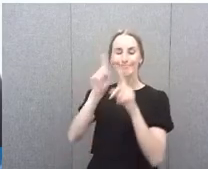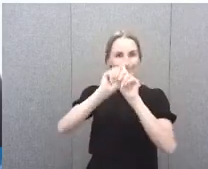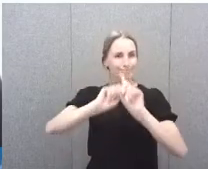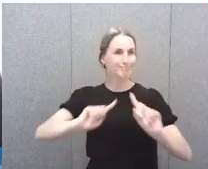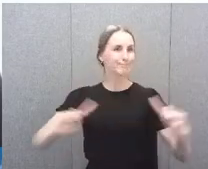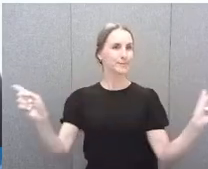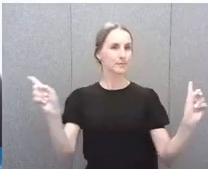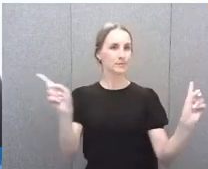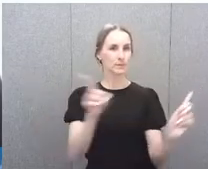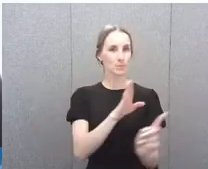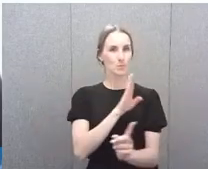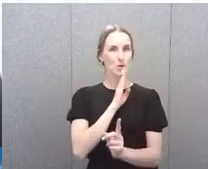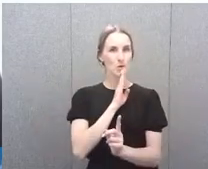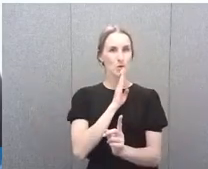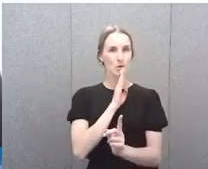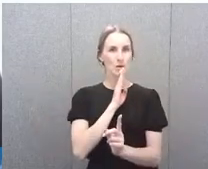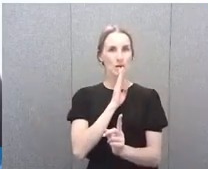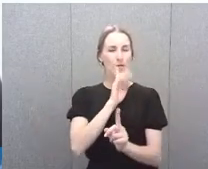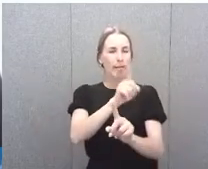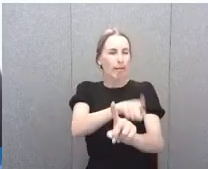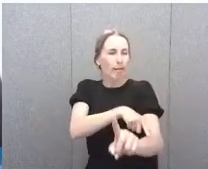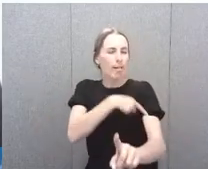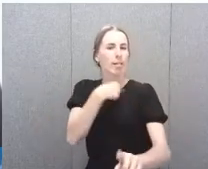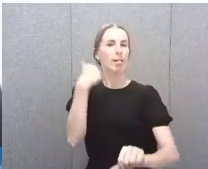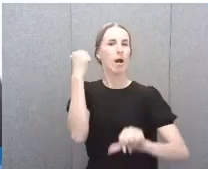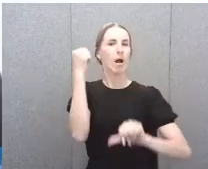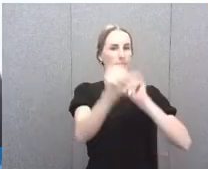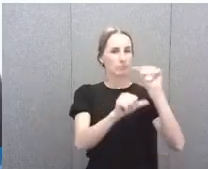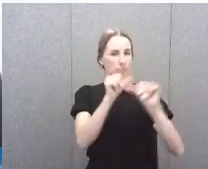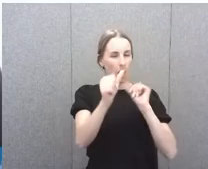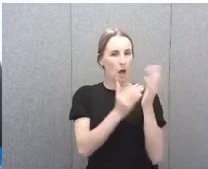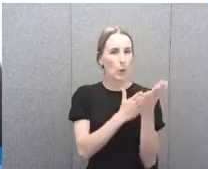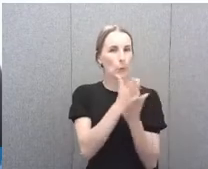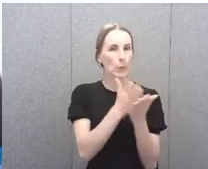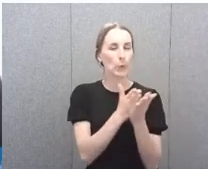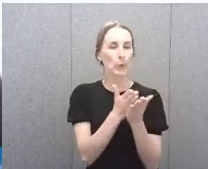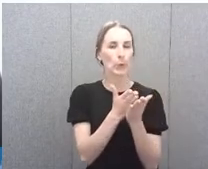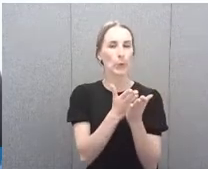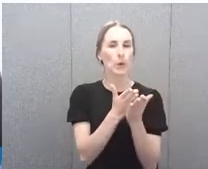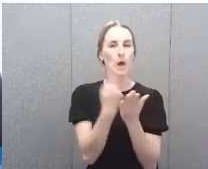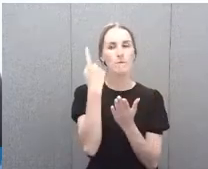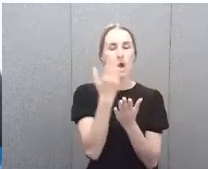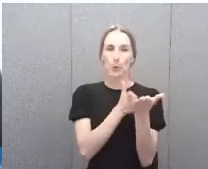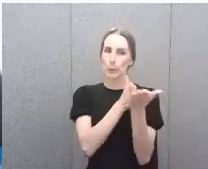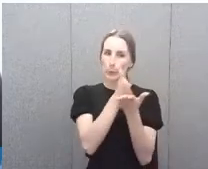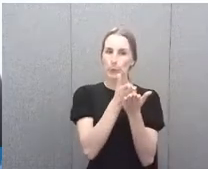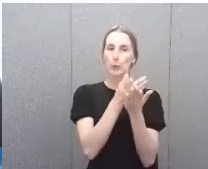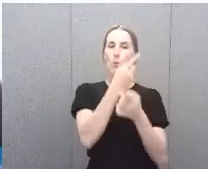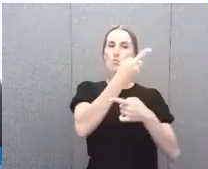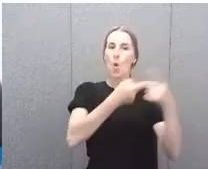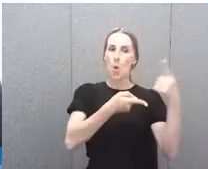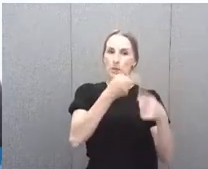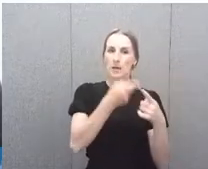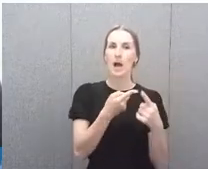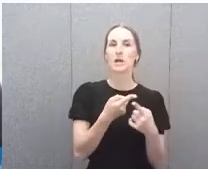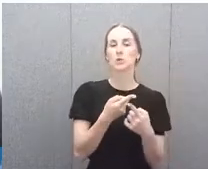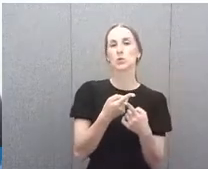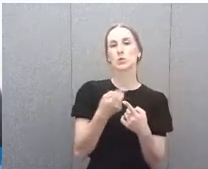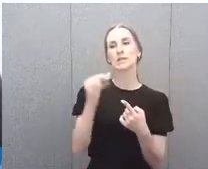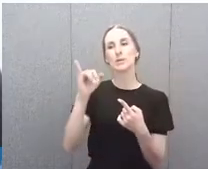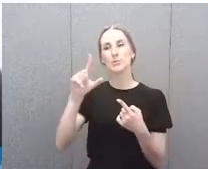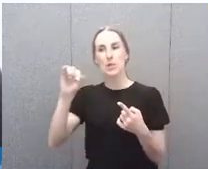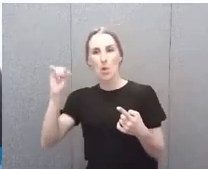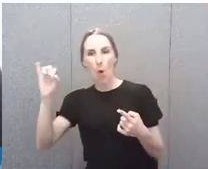Участники нашей сессии – это исключительные женщины, которые долгое время